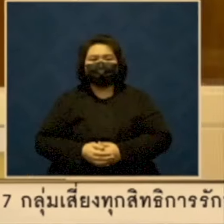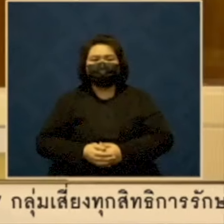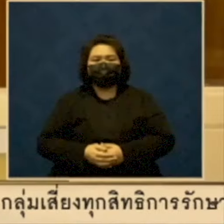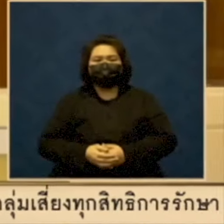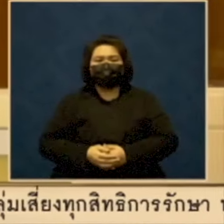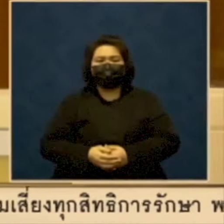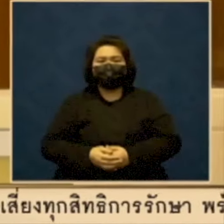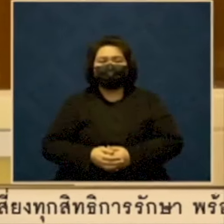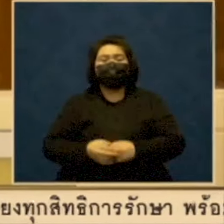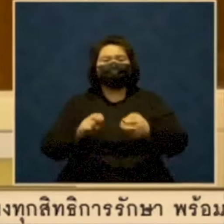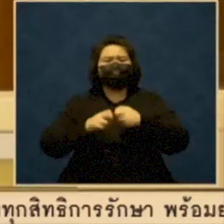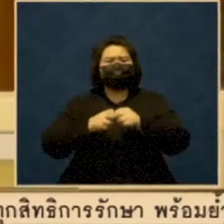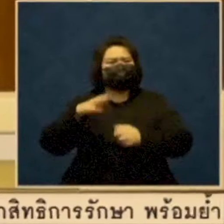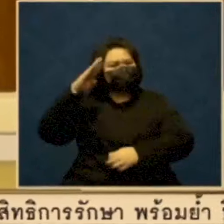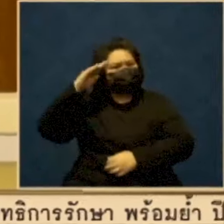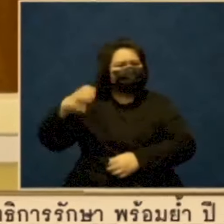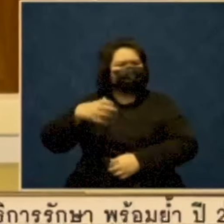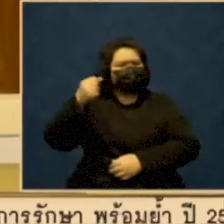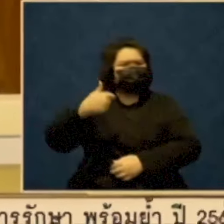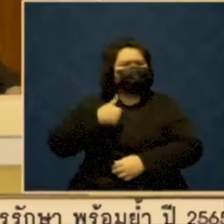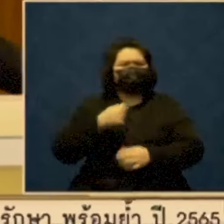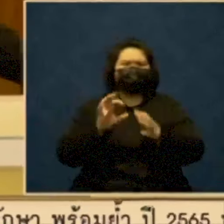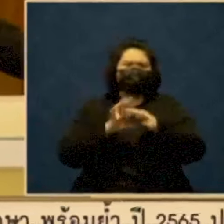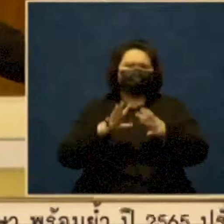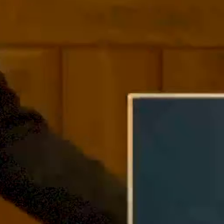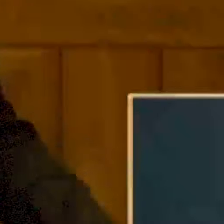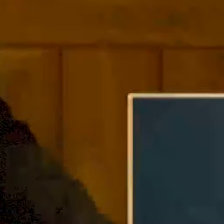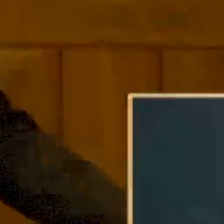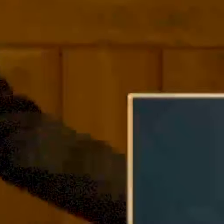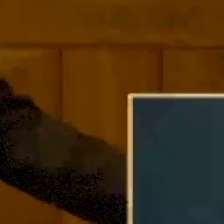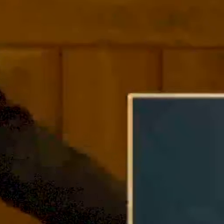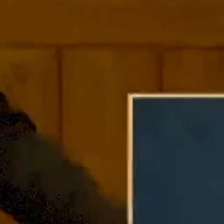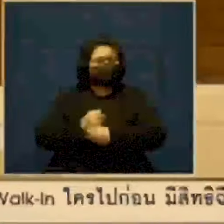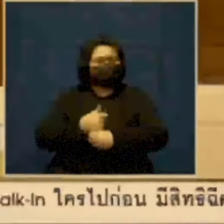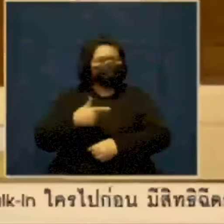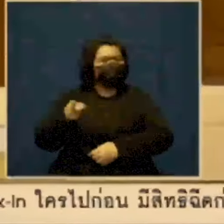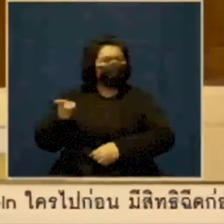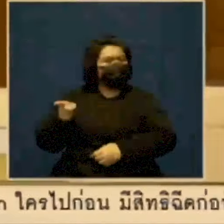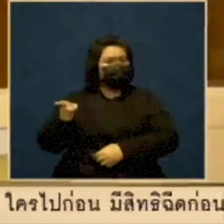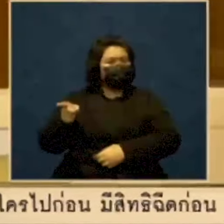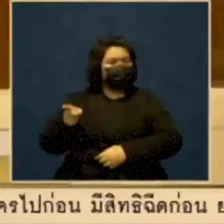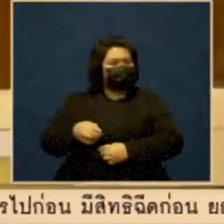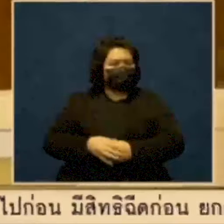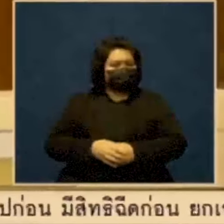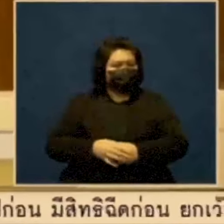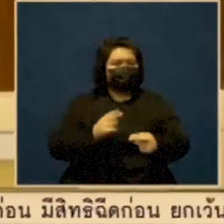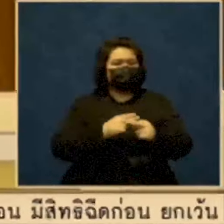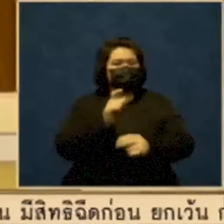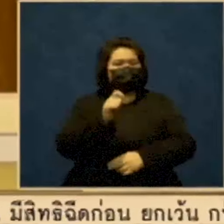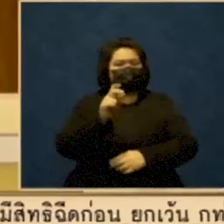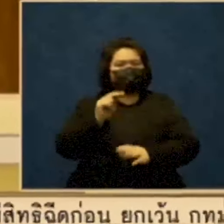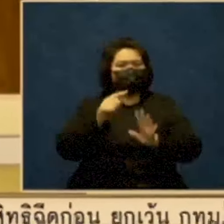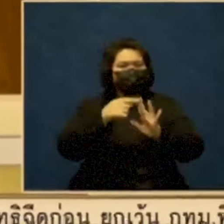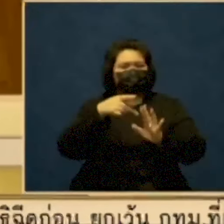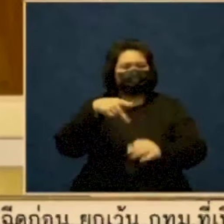เรื่องของปฏิวัติเนี่ยผมก็ไม่ได้ไปเกี่ยวข้องนี่ครับคนปฏิวัติท่านนายกเนี่ยคนเดียวท่านอนุพงศ์ก็ไม่ได้เกี่ยวข้องคุณก็เอ